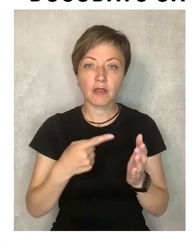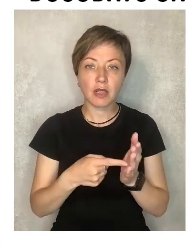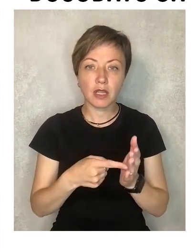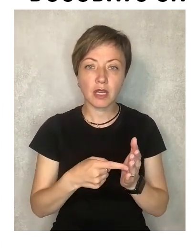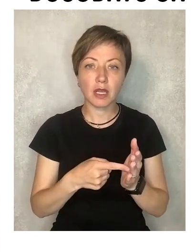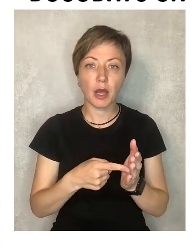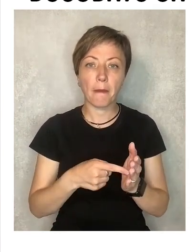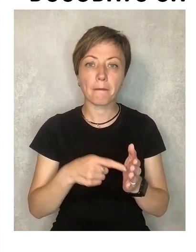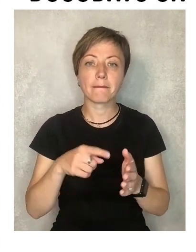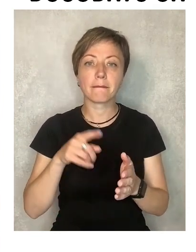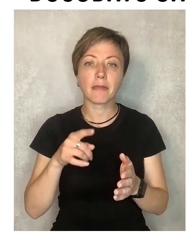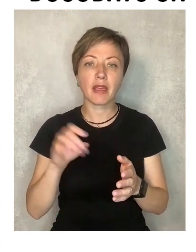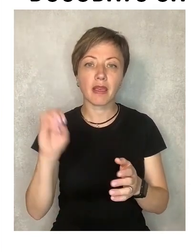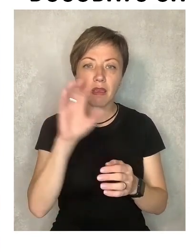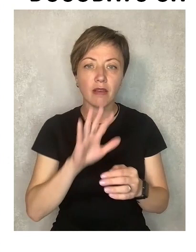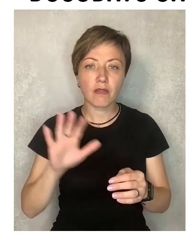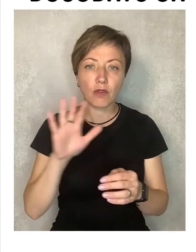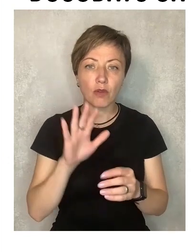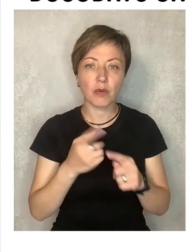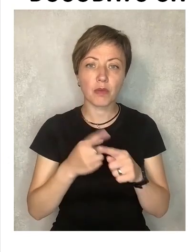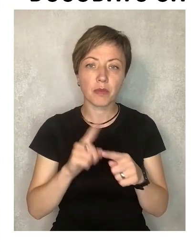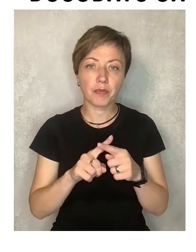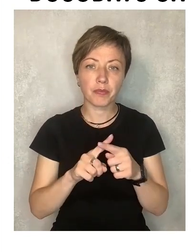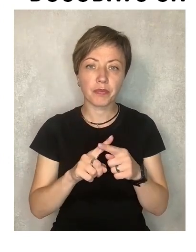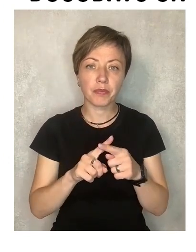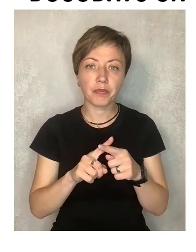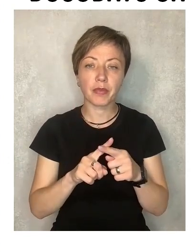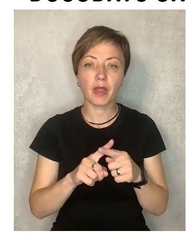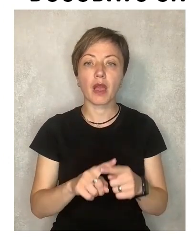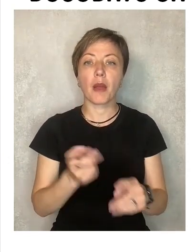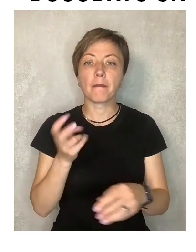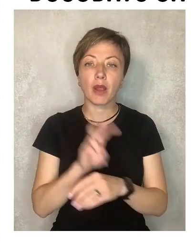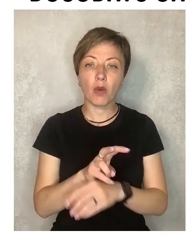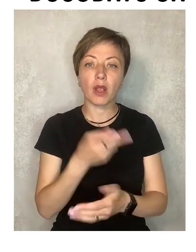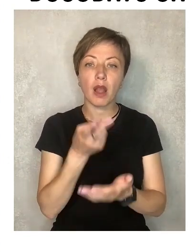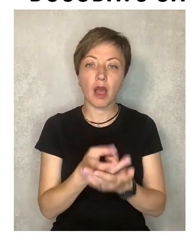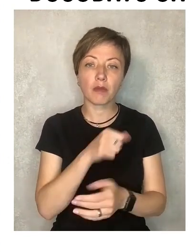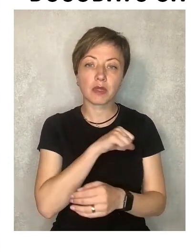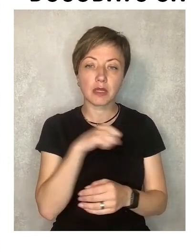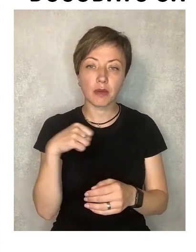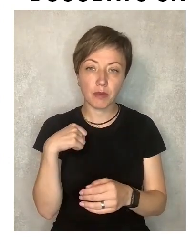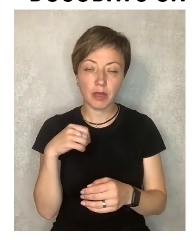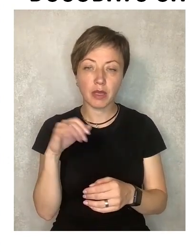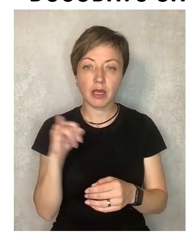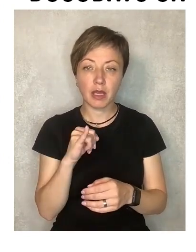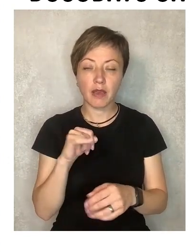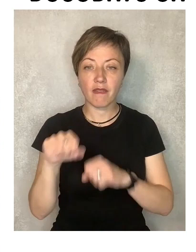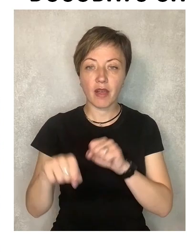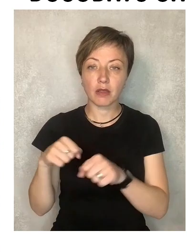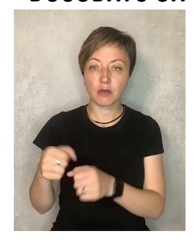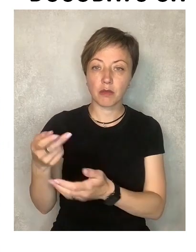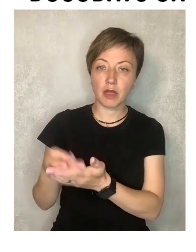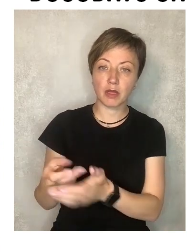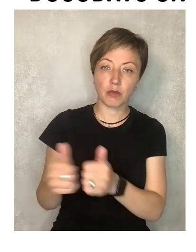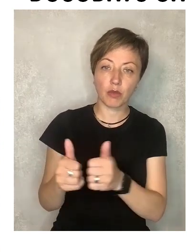то називається лежачий протест. Тобто ми приходимо, лягаємо самі і кладемо велосипеди поруч.